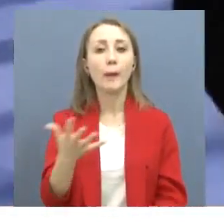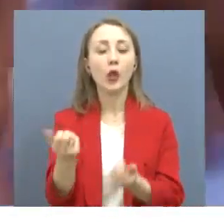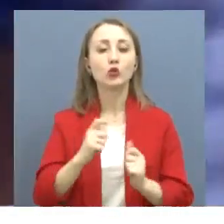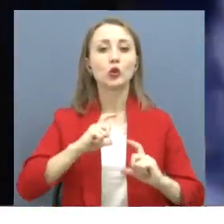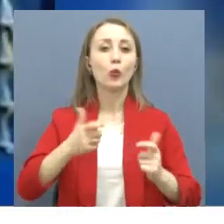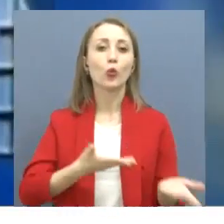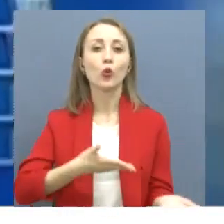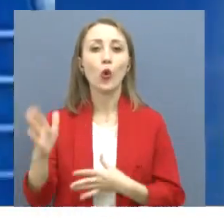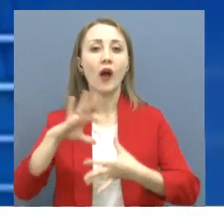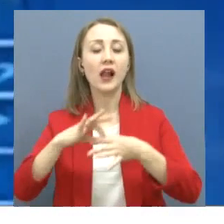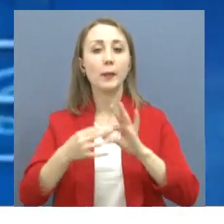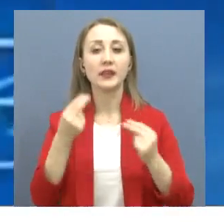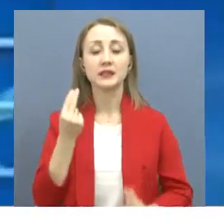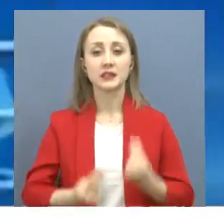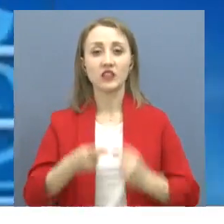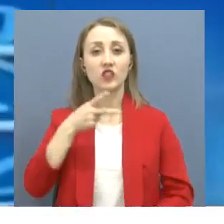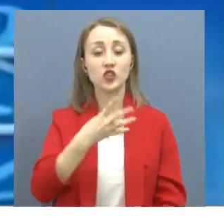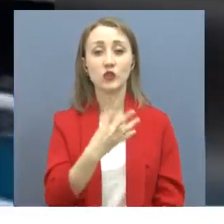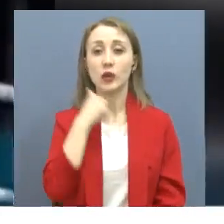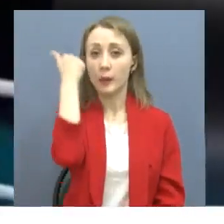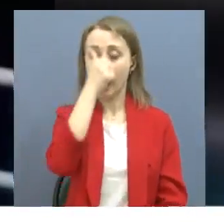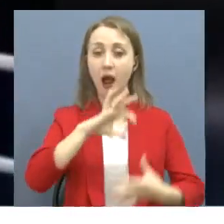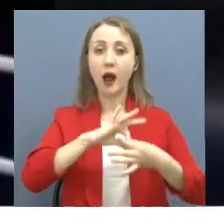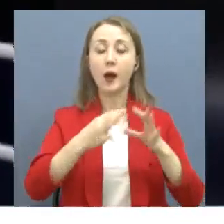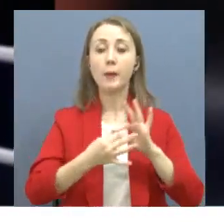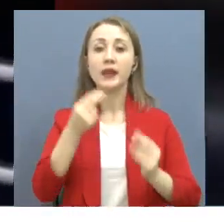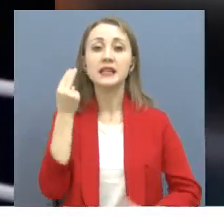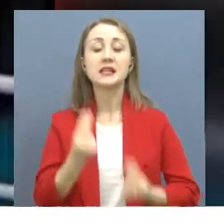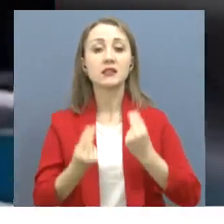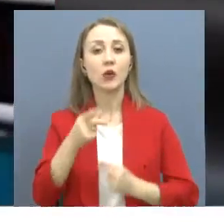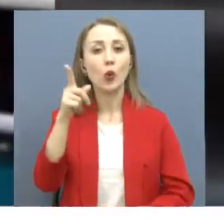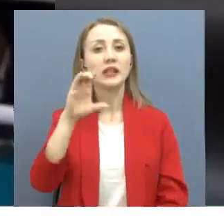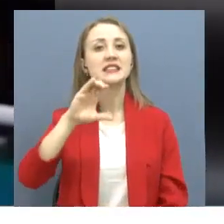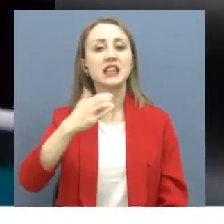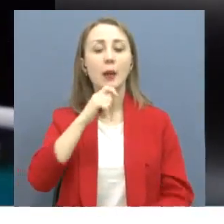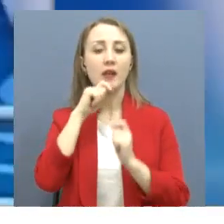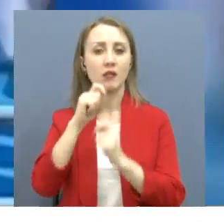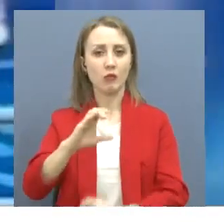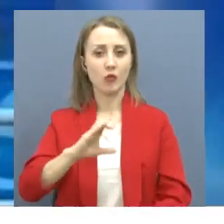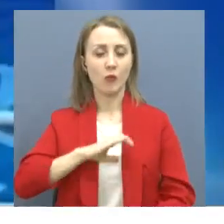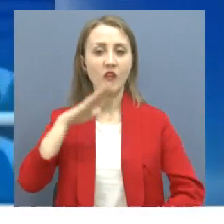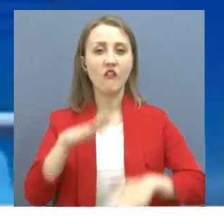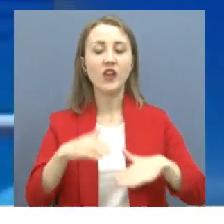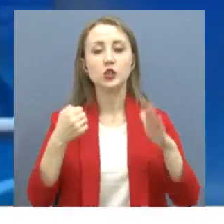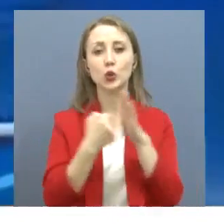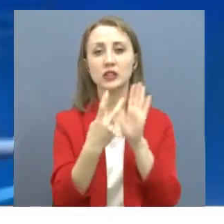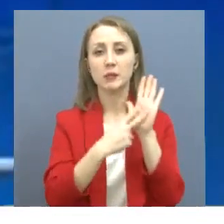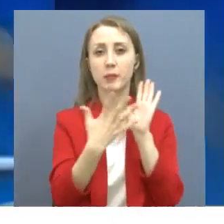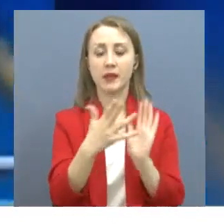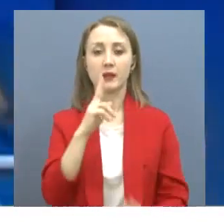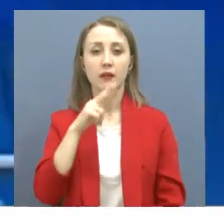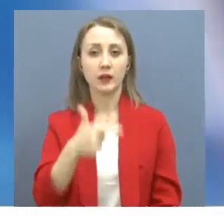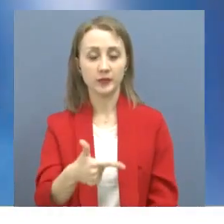путевку на Олимпийские игры. В 2004 году на Олимпийских играх в Афинах стал серебряным призером весовой категории до 75